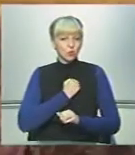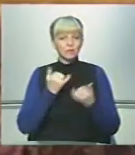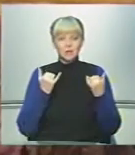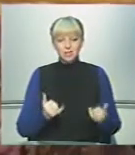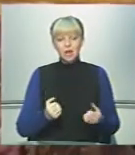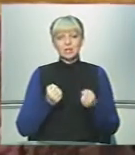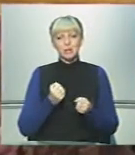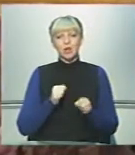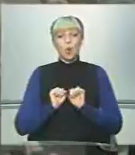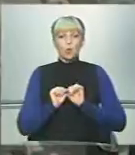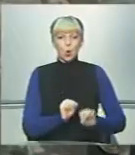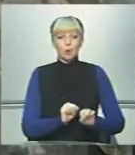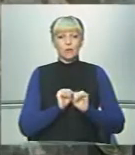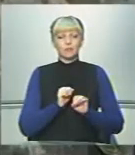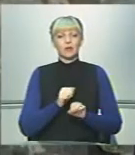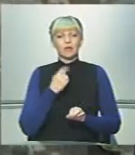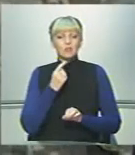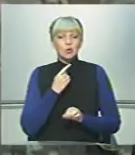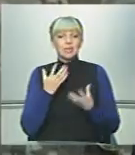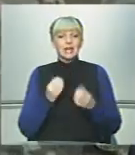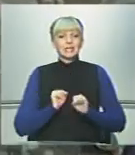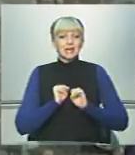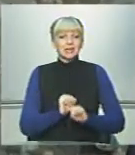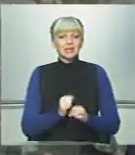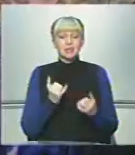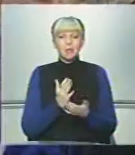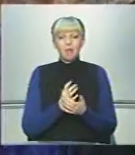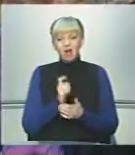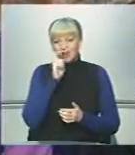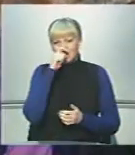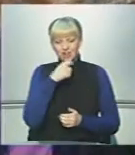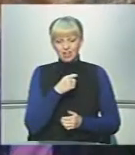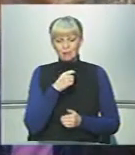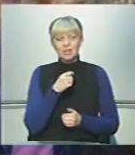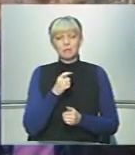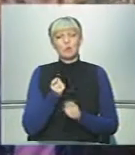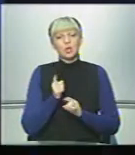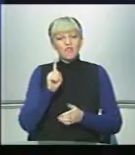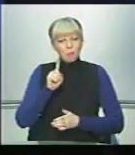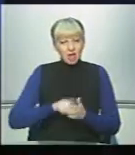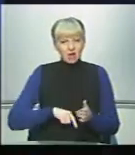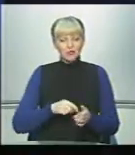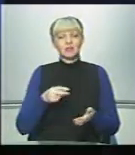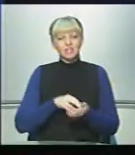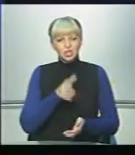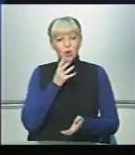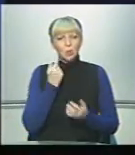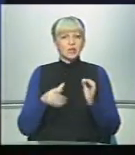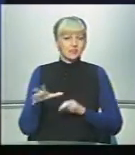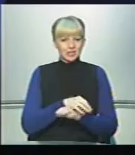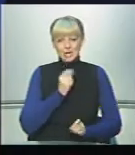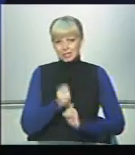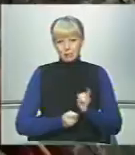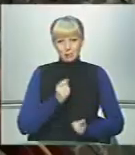нині тримають оборону. Оборонці зазначають, День захисника нині має гіркий присмак, проте впевнені, настане час, коли все